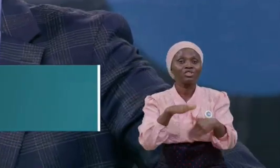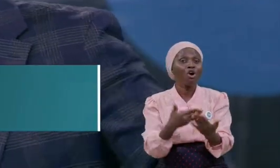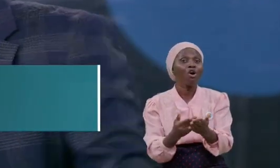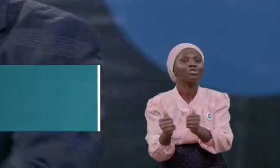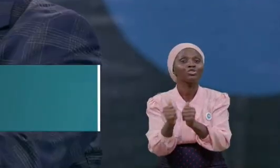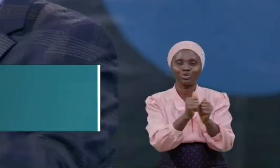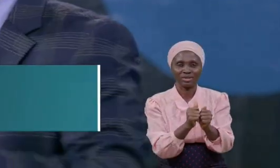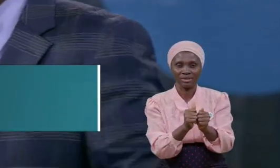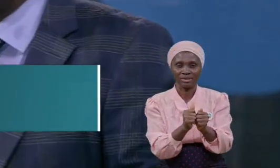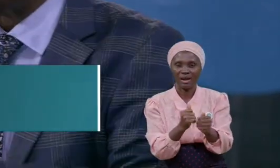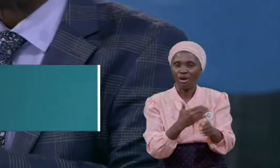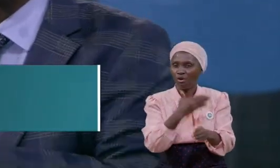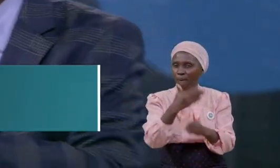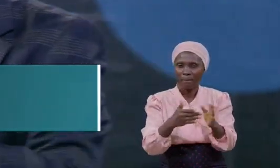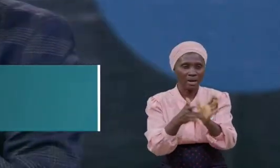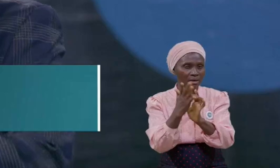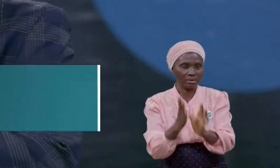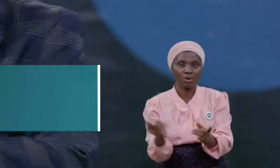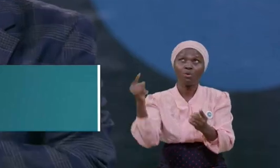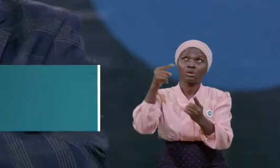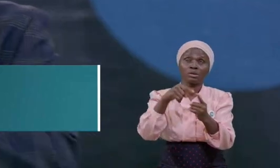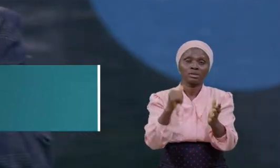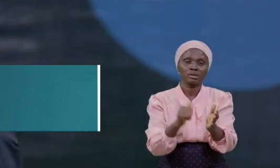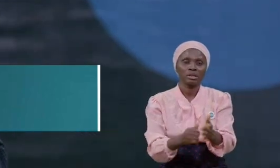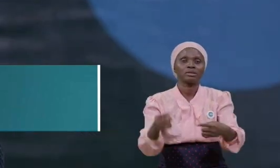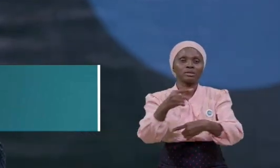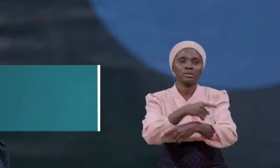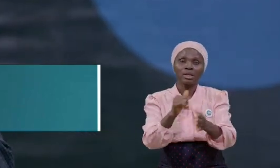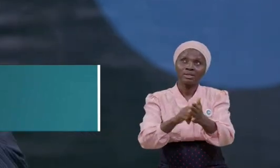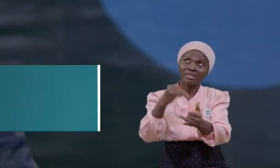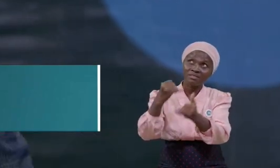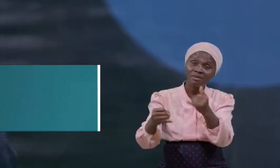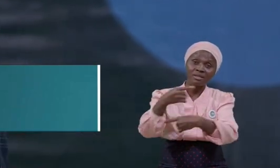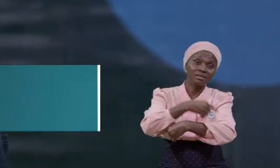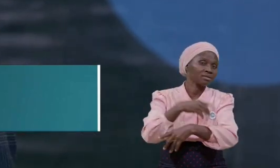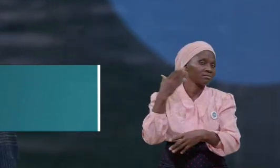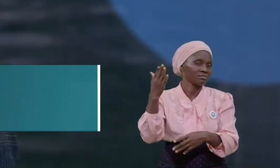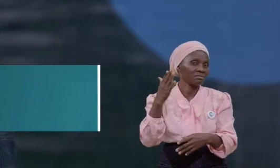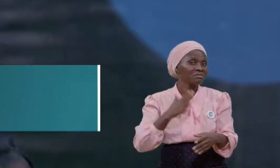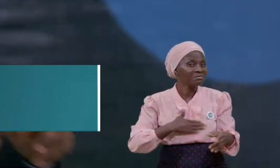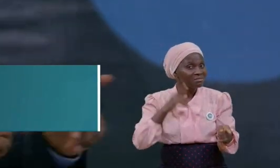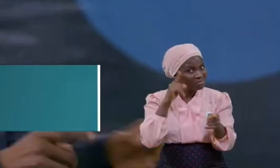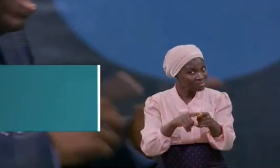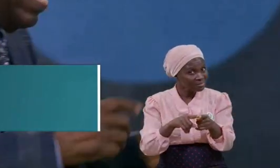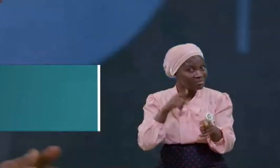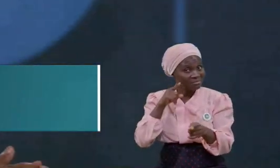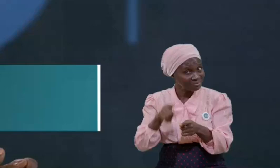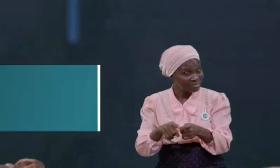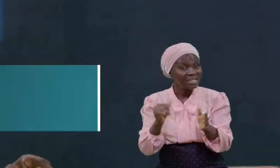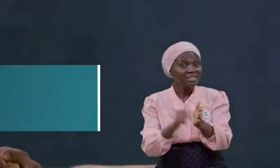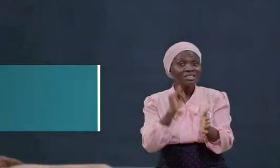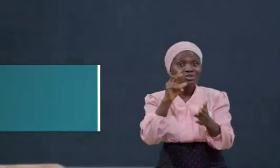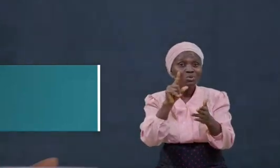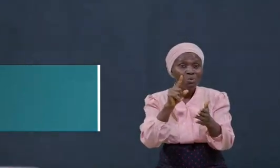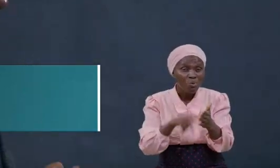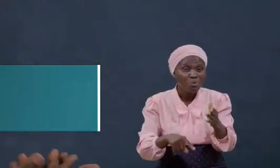jusqu'à ce jour-là, ce jour final. Mon frère, ma soeur, c'est ce qui compte, le dernier jour. Dans